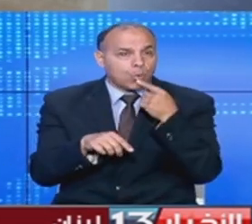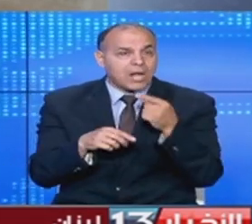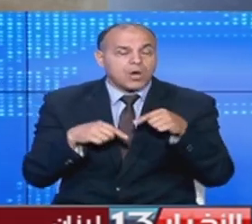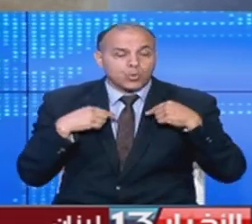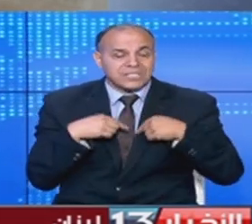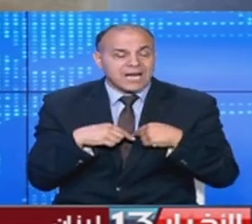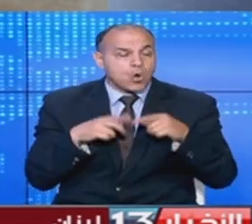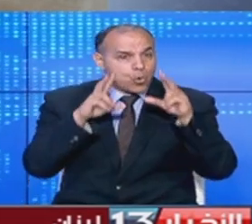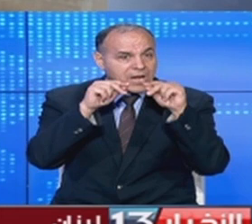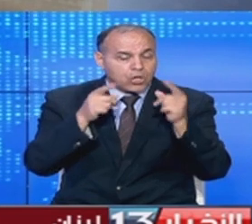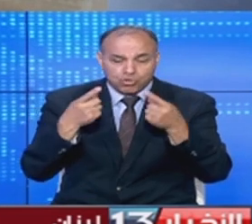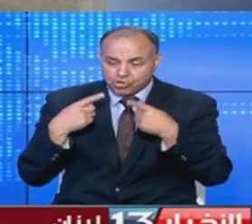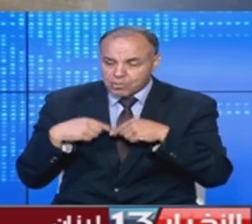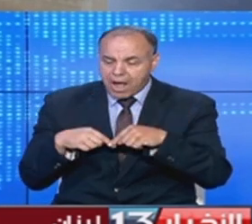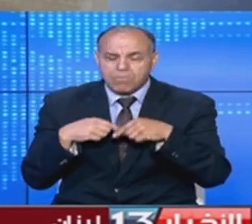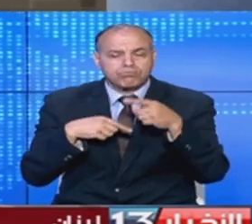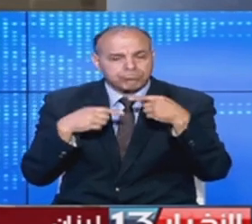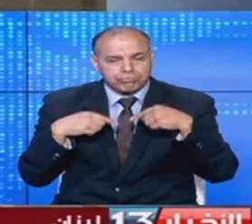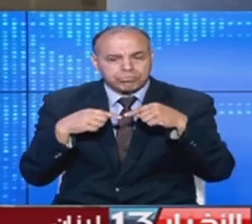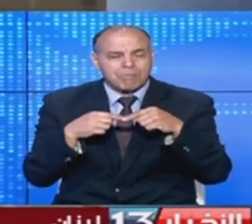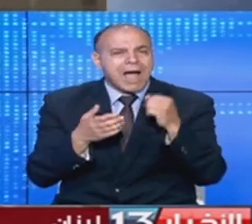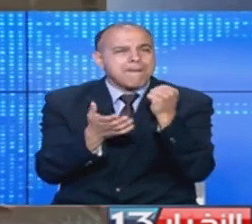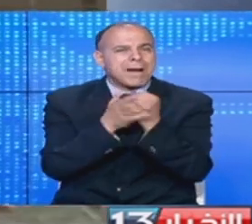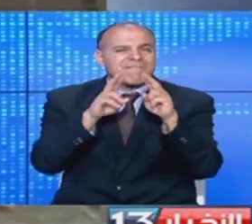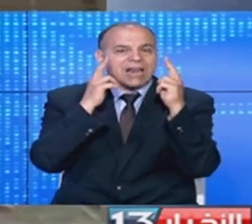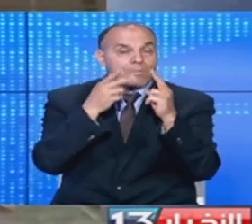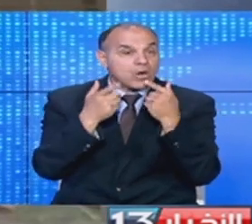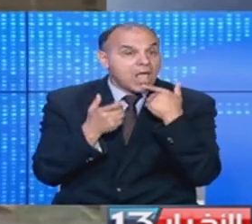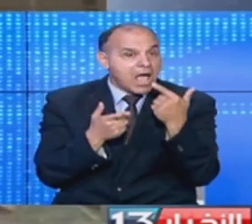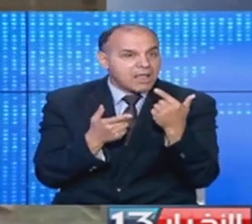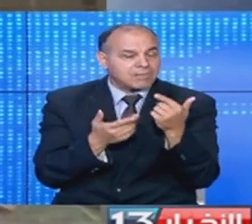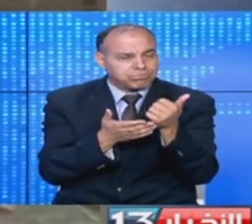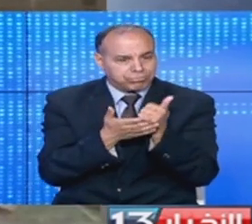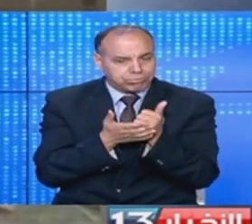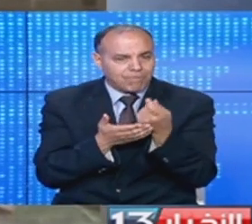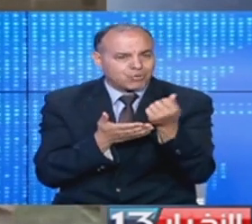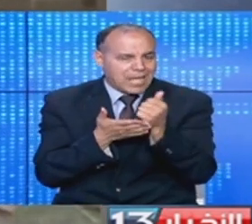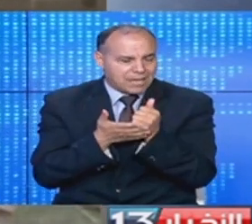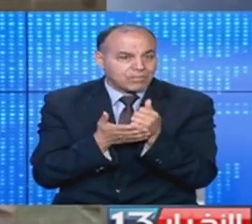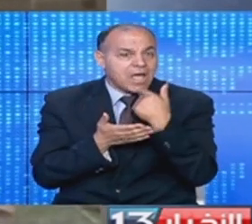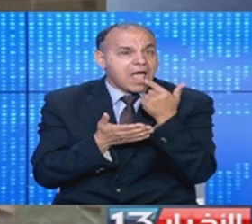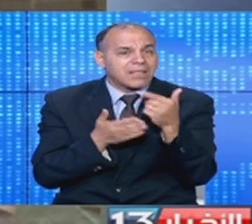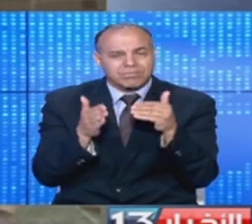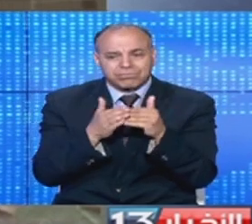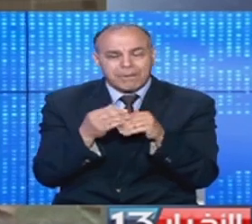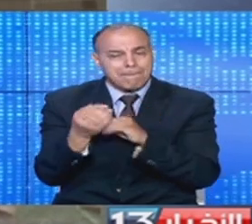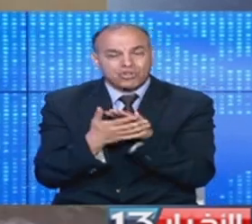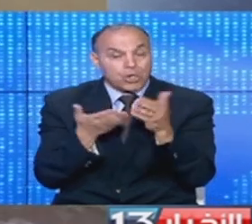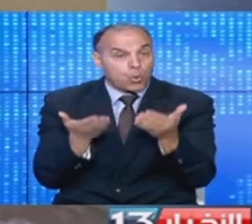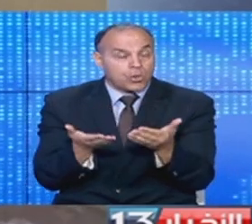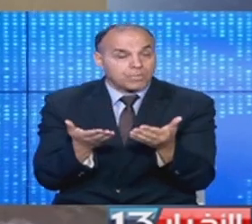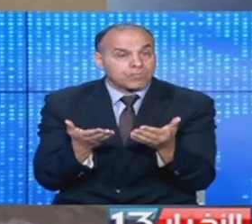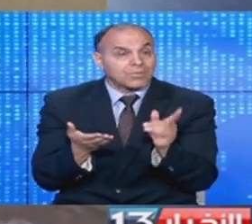السلطات اللبنانية اجتماعات متلاحقة مع صندوق النقد الدولي أملا في الحصول على دعم مالي يضع حدا للأزمة